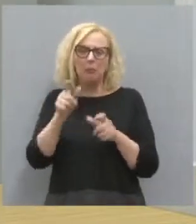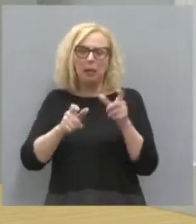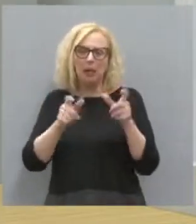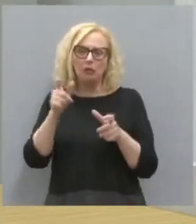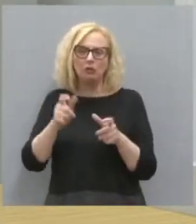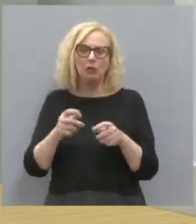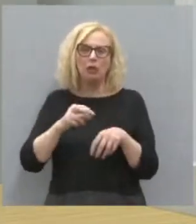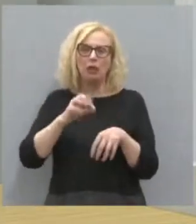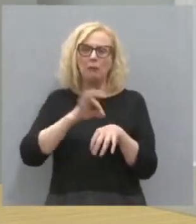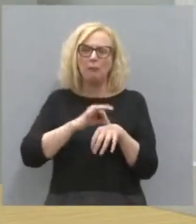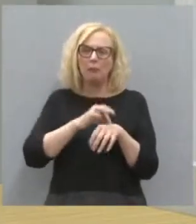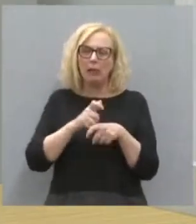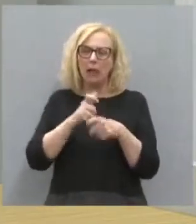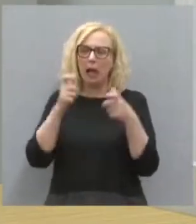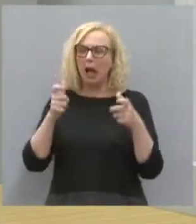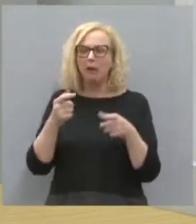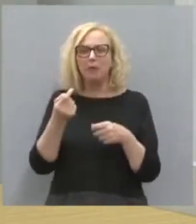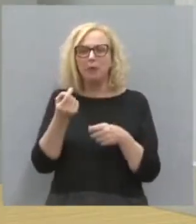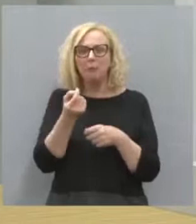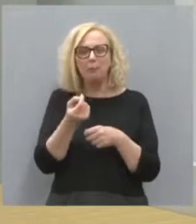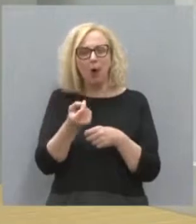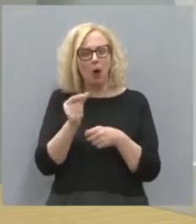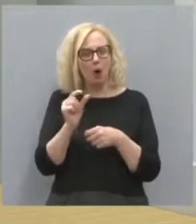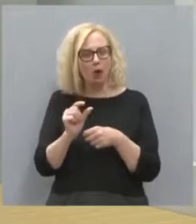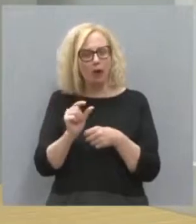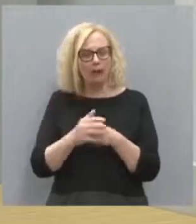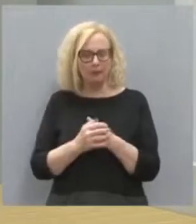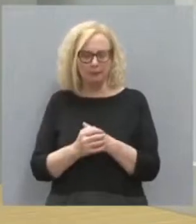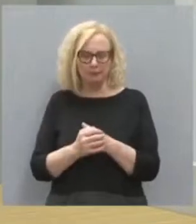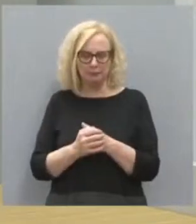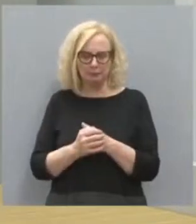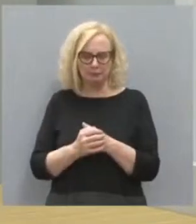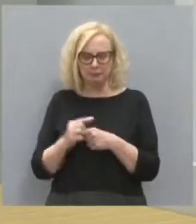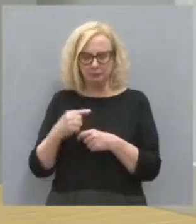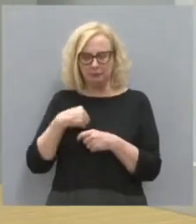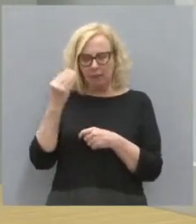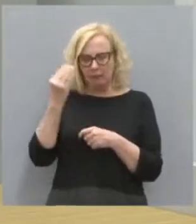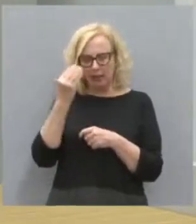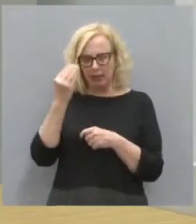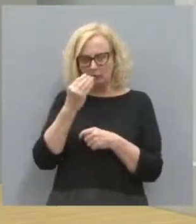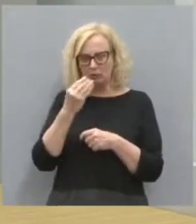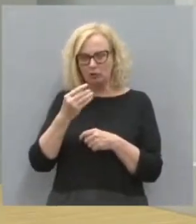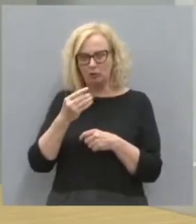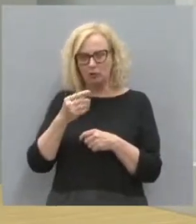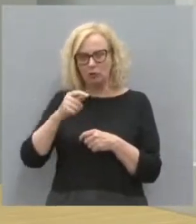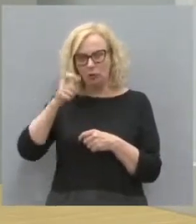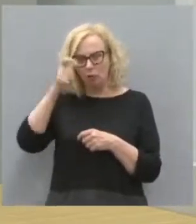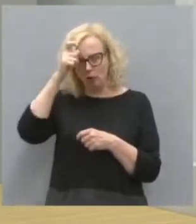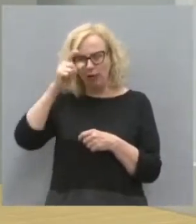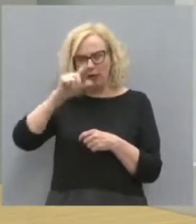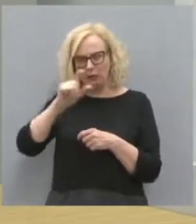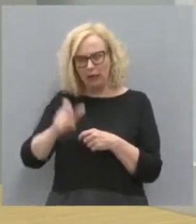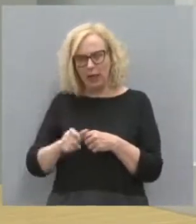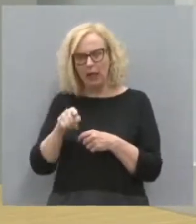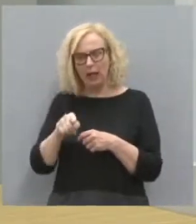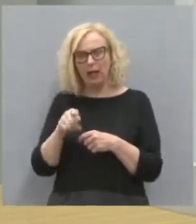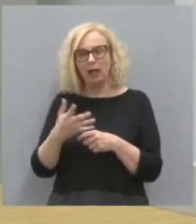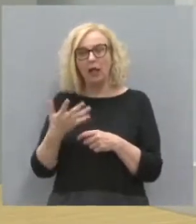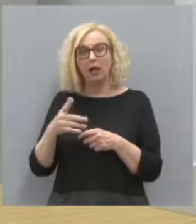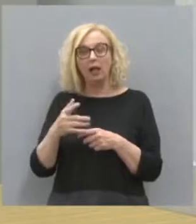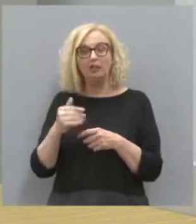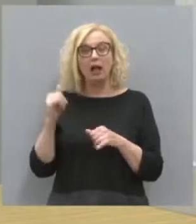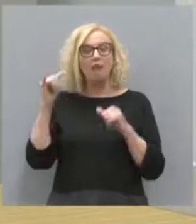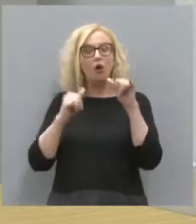e molto ridotto quindi direi che quello che ha fatto il governo nazionale di bloccare i voli con nei paesi dell'africa